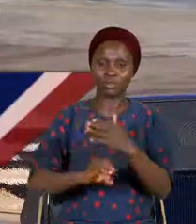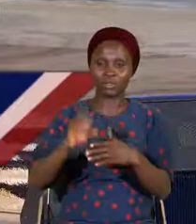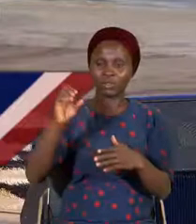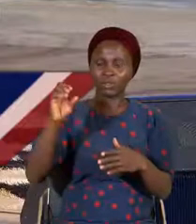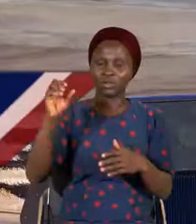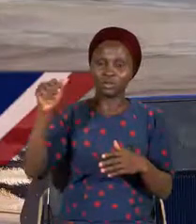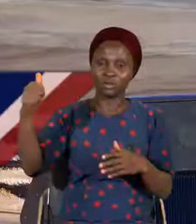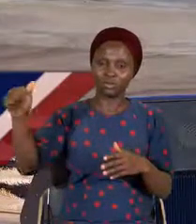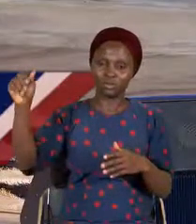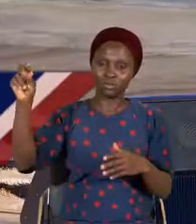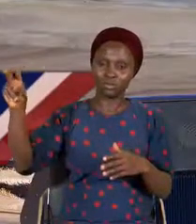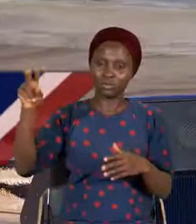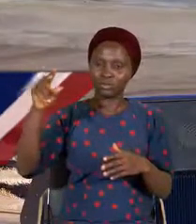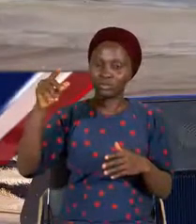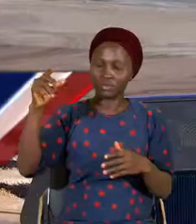12, verset 7.